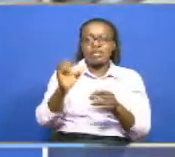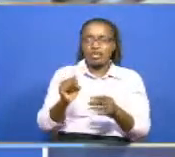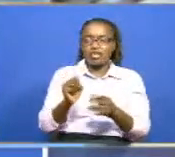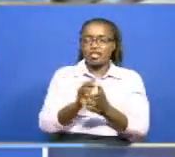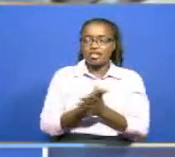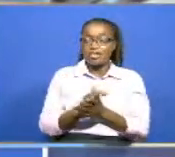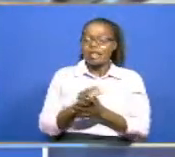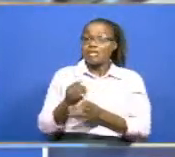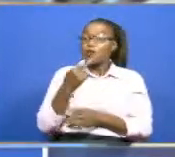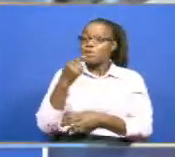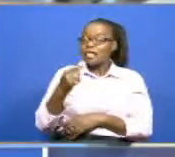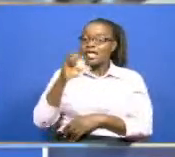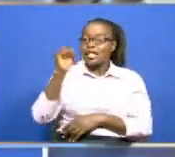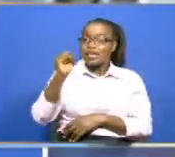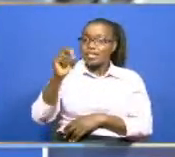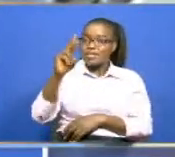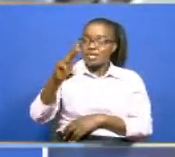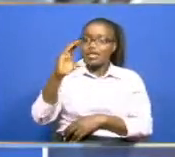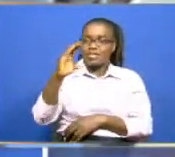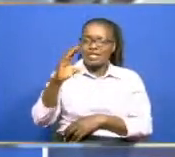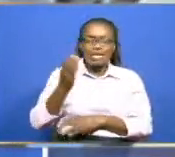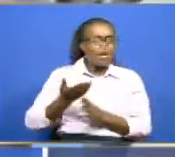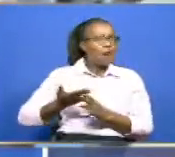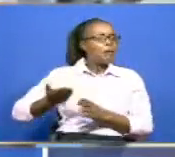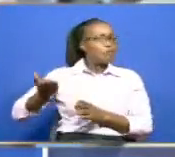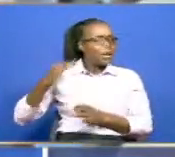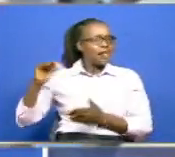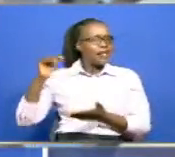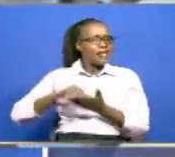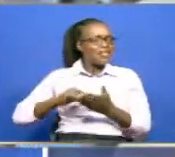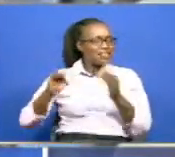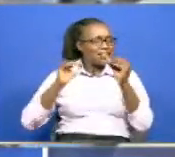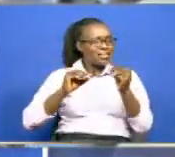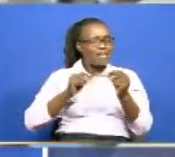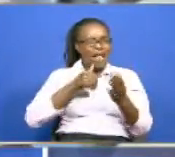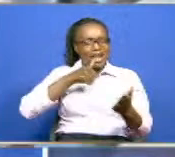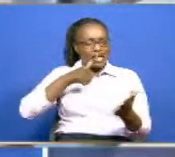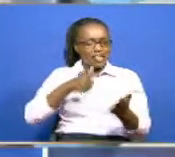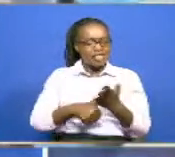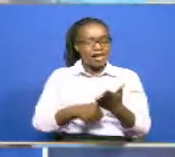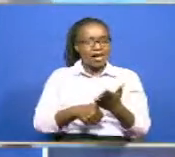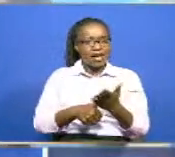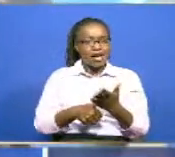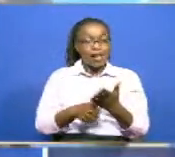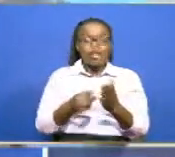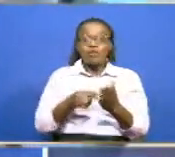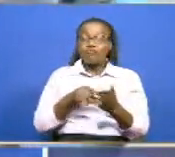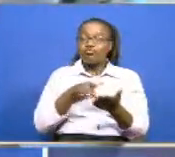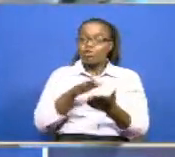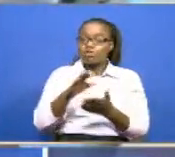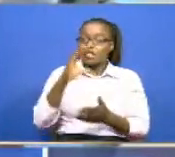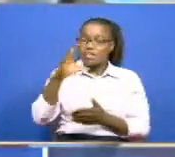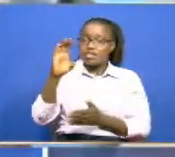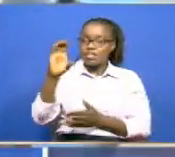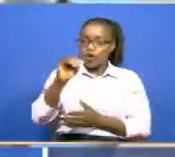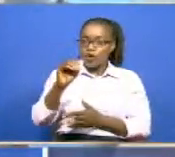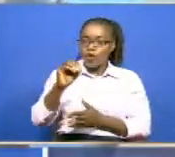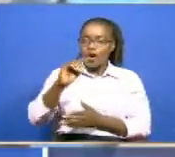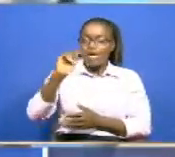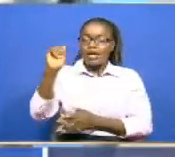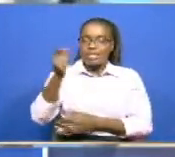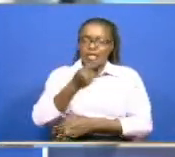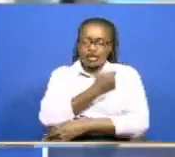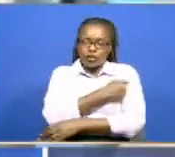Tunaambia SRC, sisi hatutarudi nyuma mpaka tuone barua the address to the CEO Kenyatta National Hospital